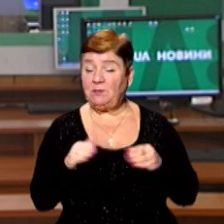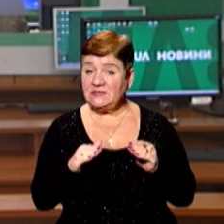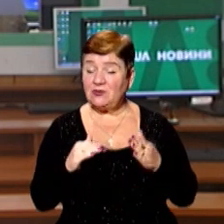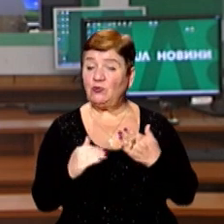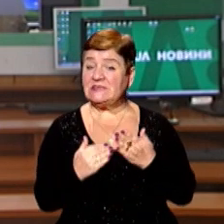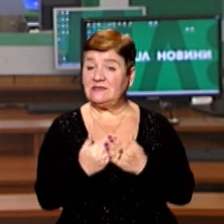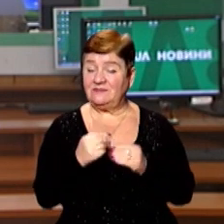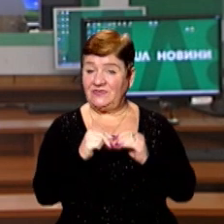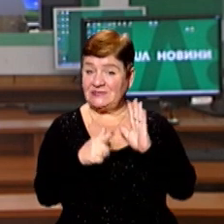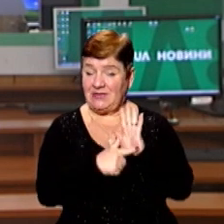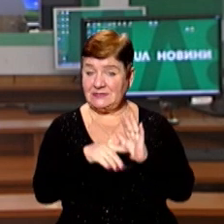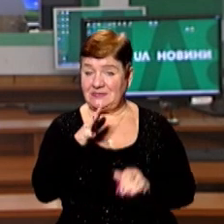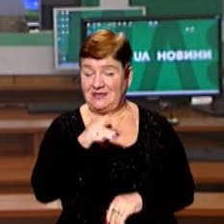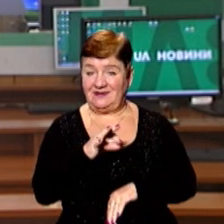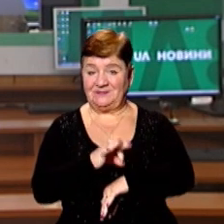о 17 годині.